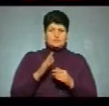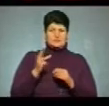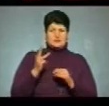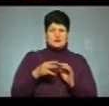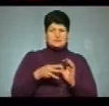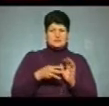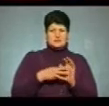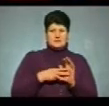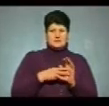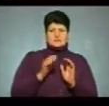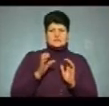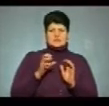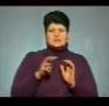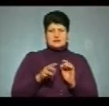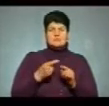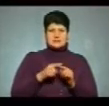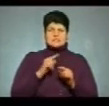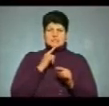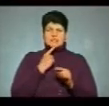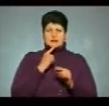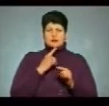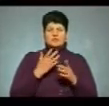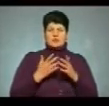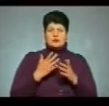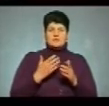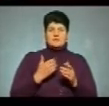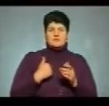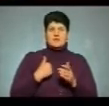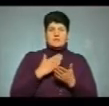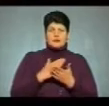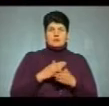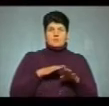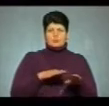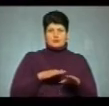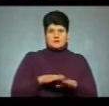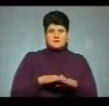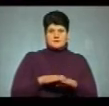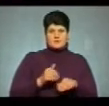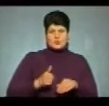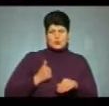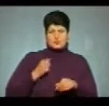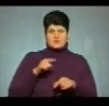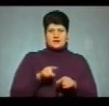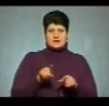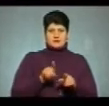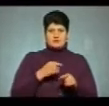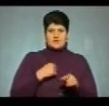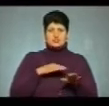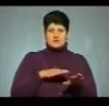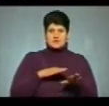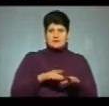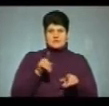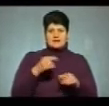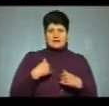38 сантиметрів. Це трохи складно, але ми маємо їх пошити. Гордість така, що ми їм шиємо. Ну, вони ж